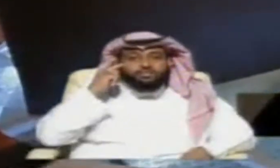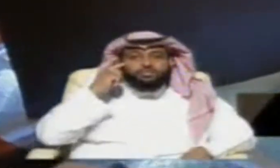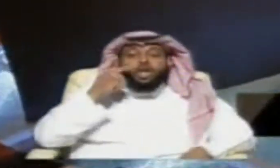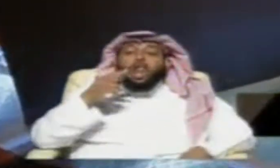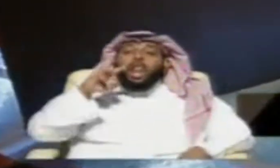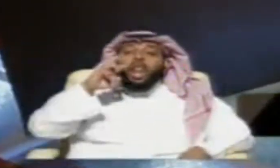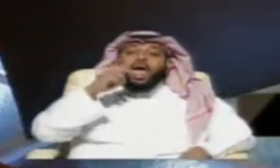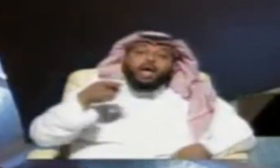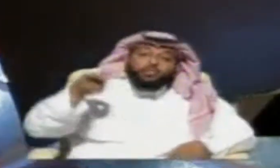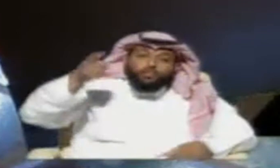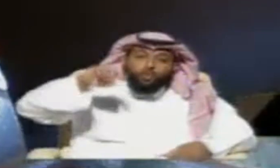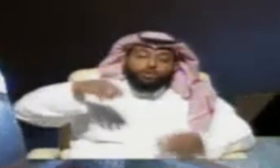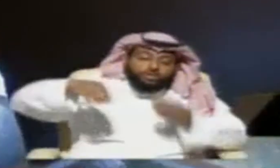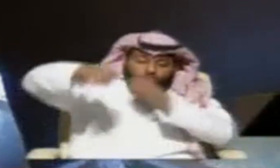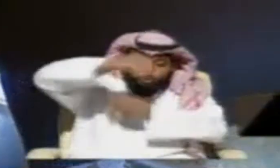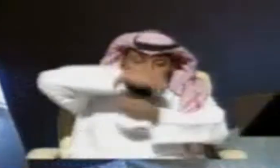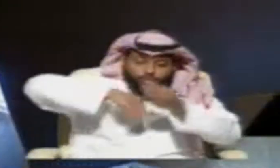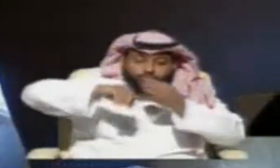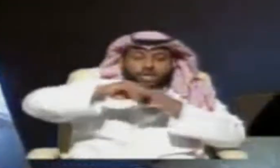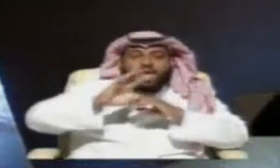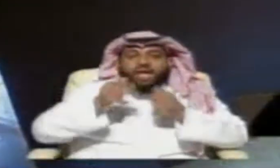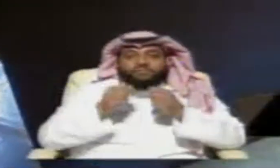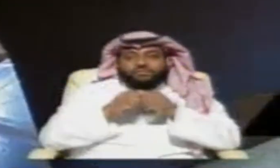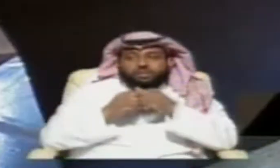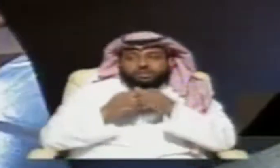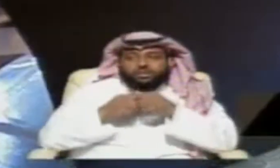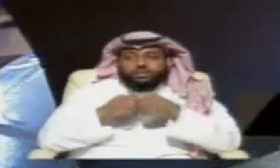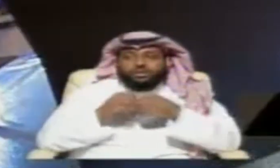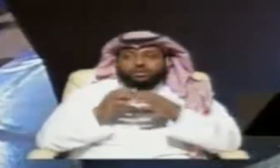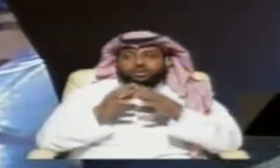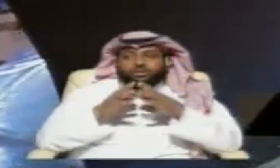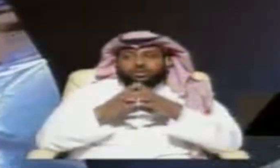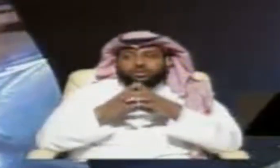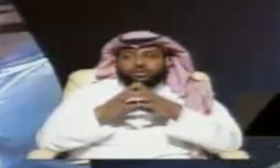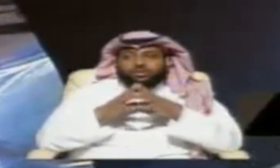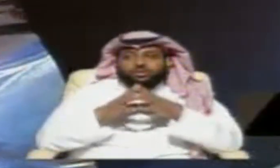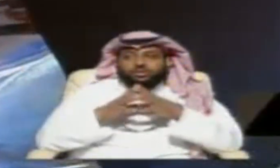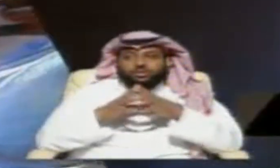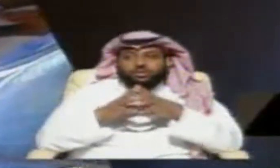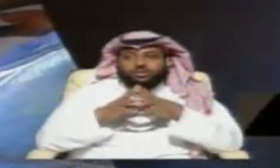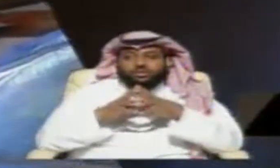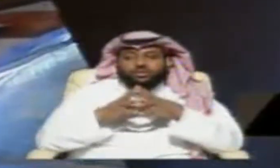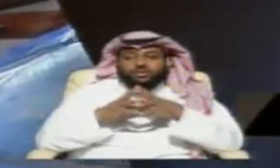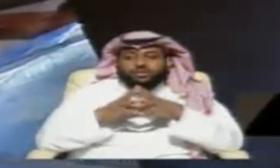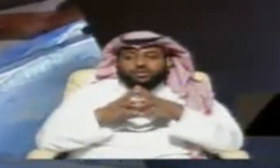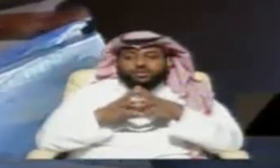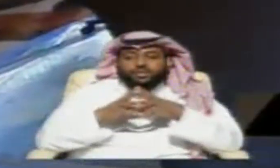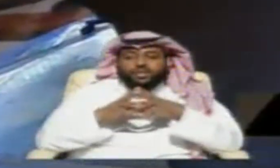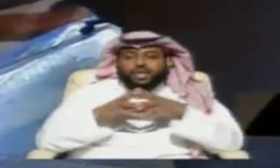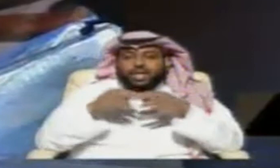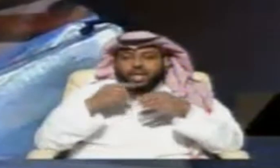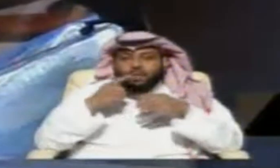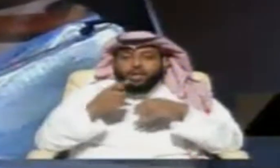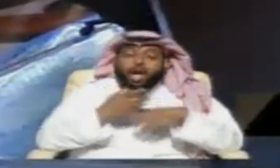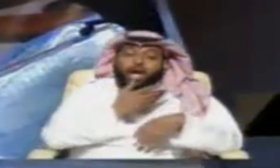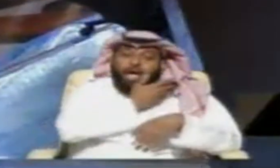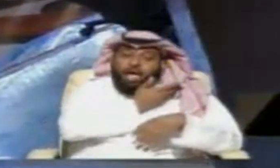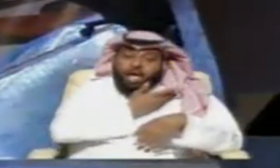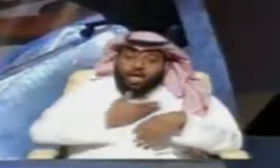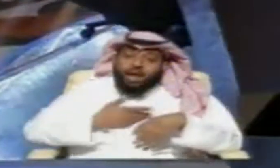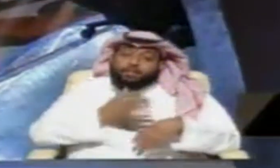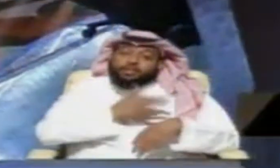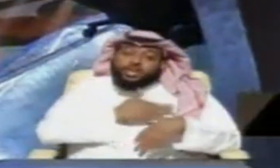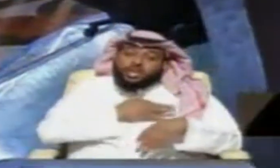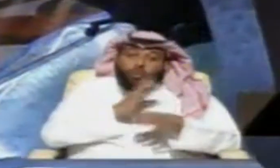رمضانية؟ يعني أديت العمرة في رمضان يوم الأحد، نوى العمرة والإحرام يوم الأحد، وأديت العمرة